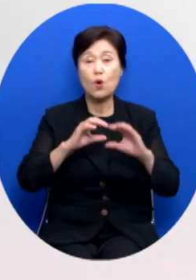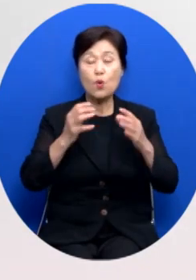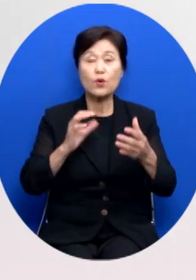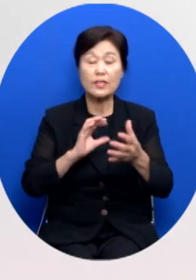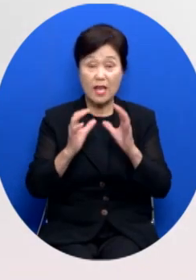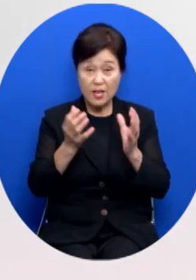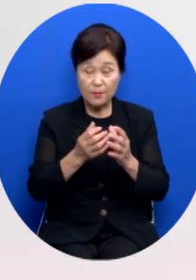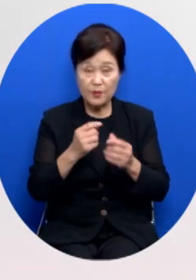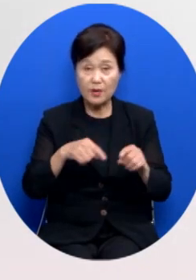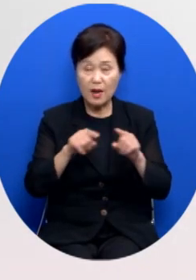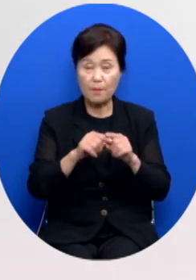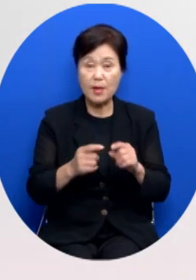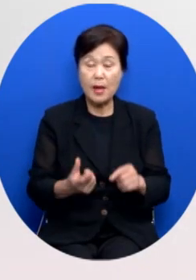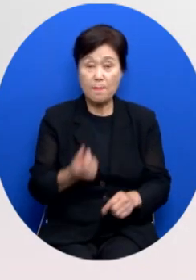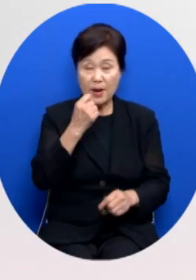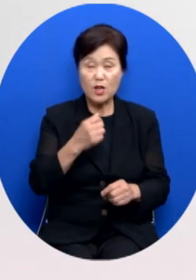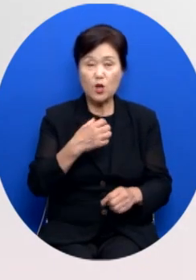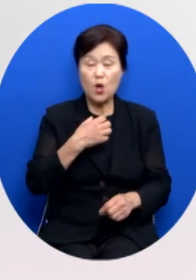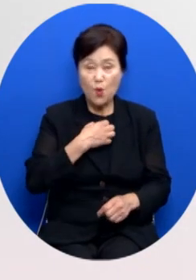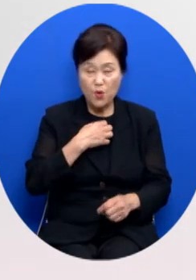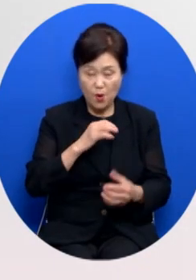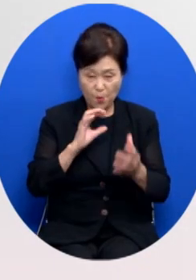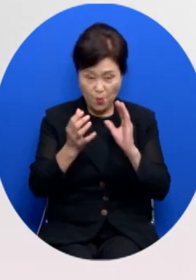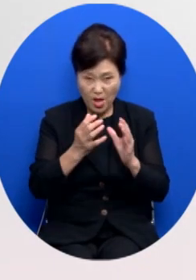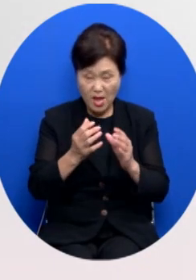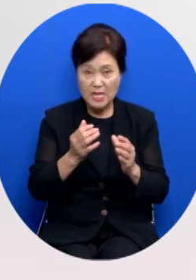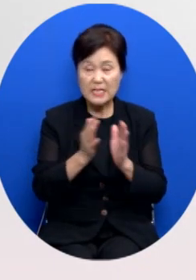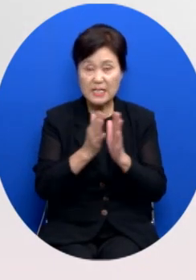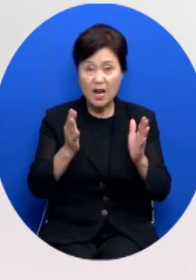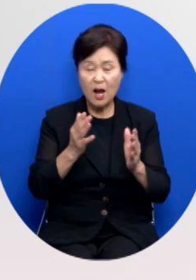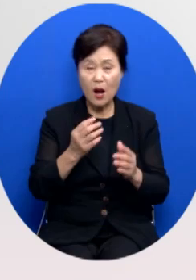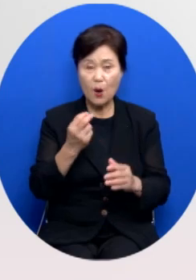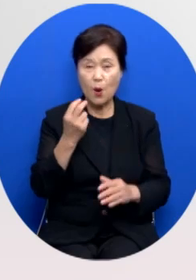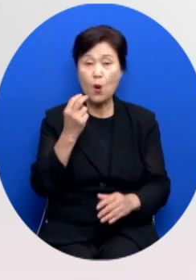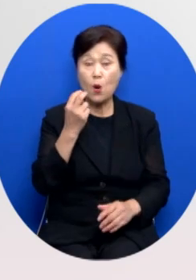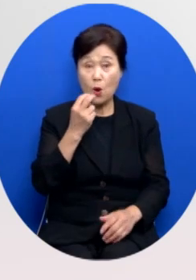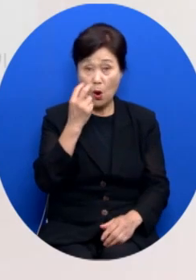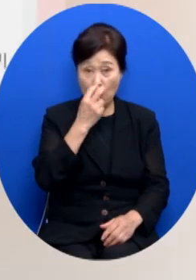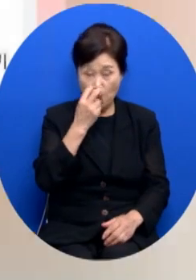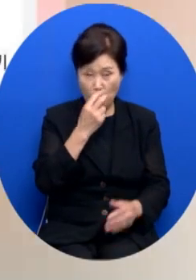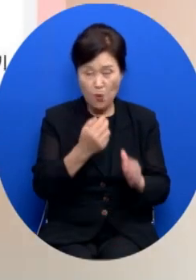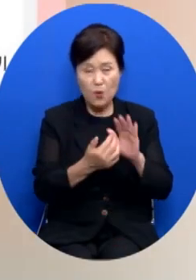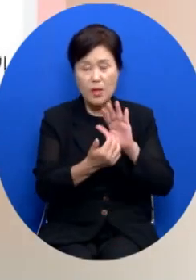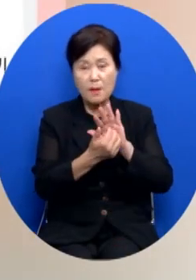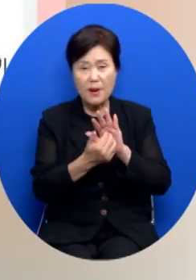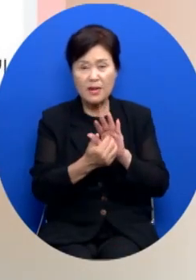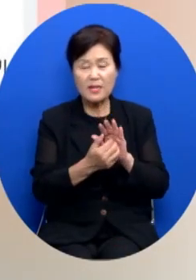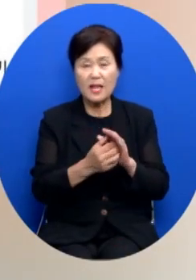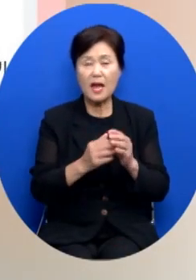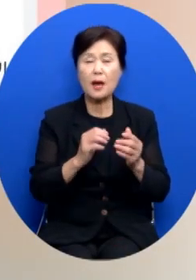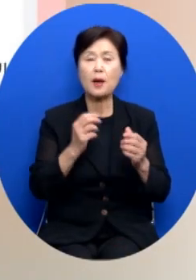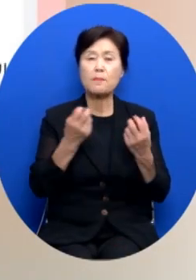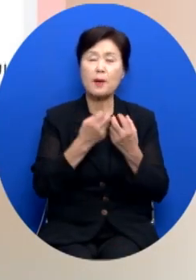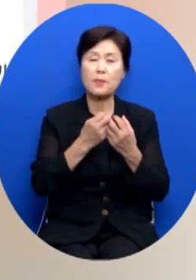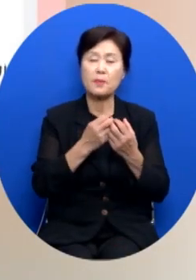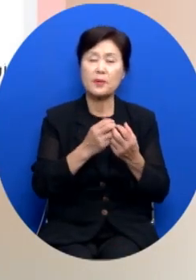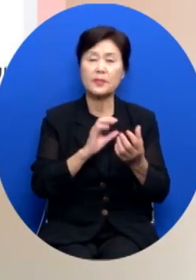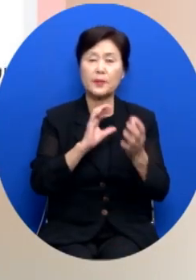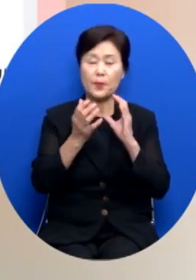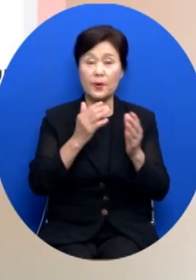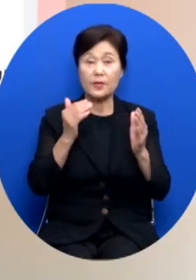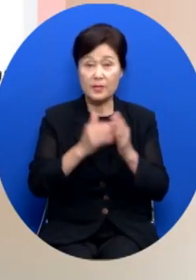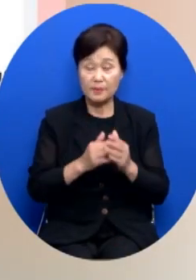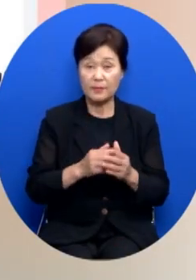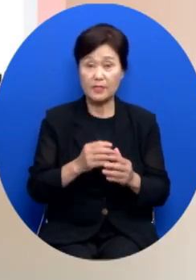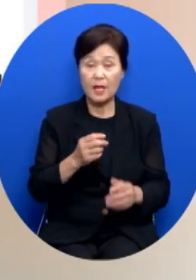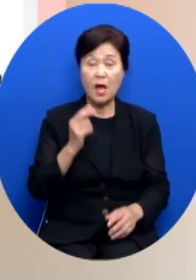따라 신속하게 위험평가 회의를 개최하고 검역 대책 등 대응 방안을 논의했습니다. 질병청은